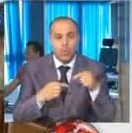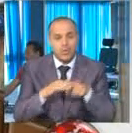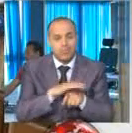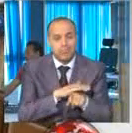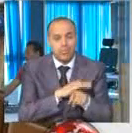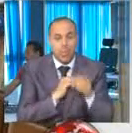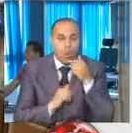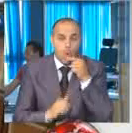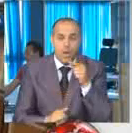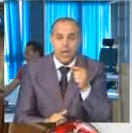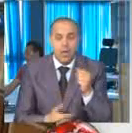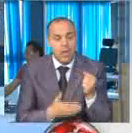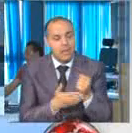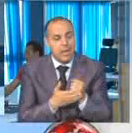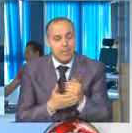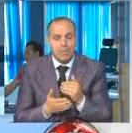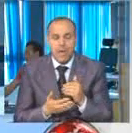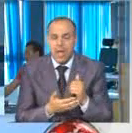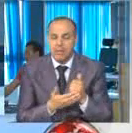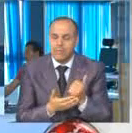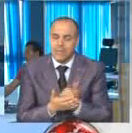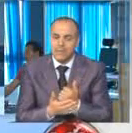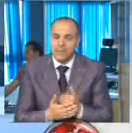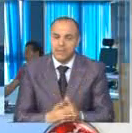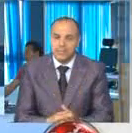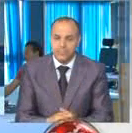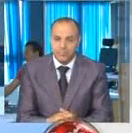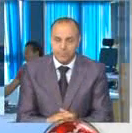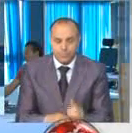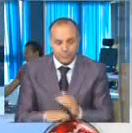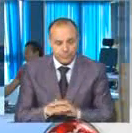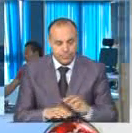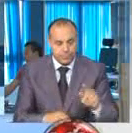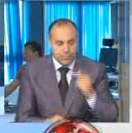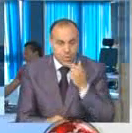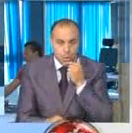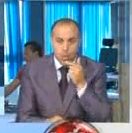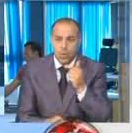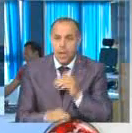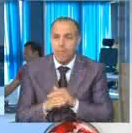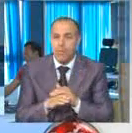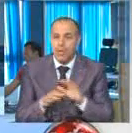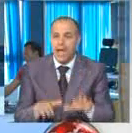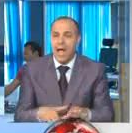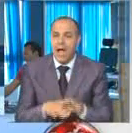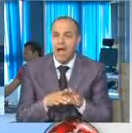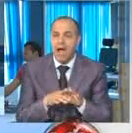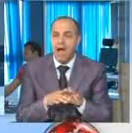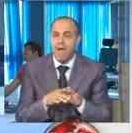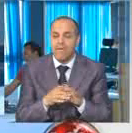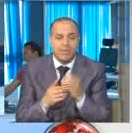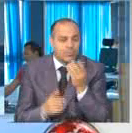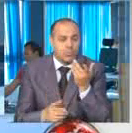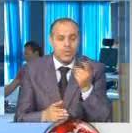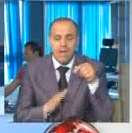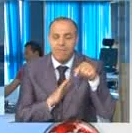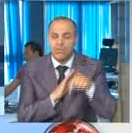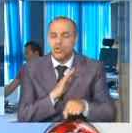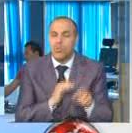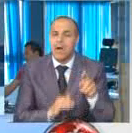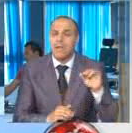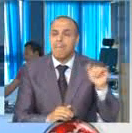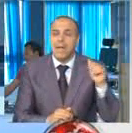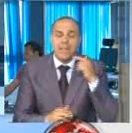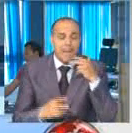التهريب ودعم الاقتصاد الوطني. في موضوع آخر، وفي إطار مهرجان ورود الرمال برمادا تم